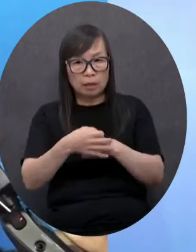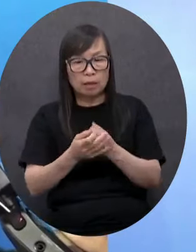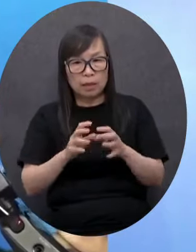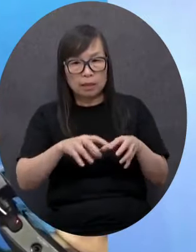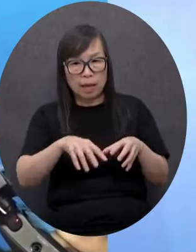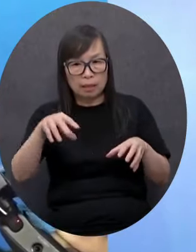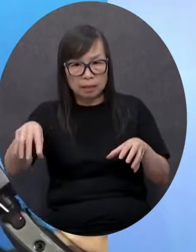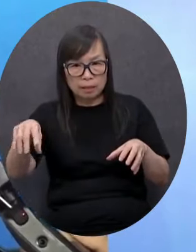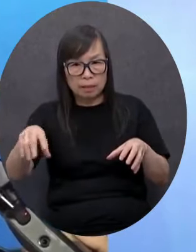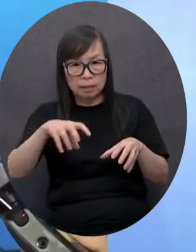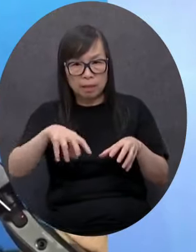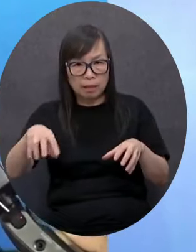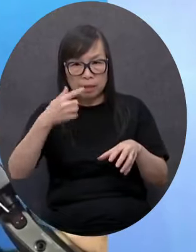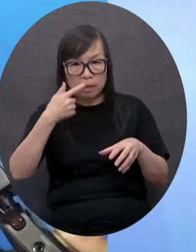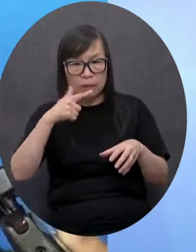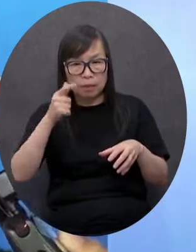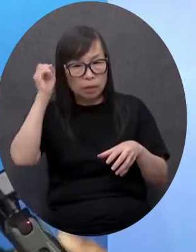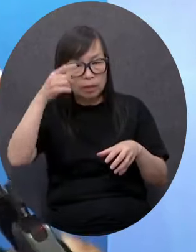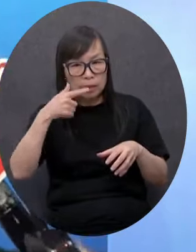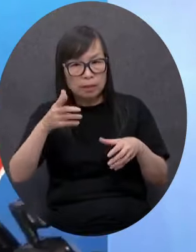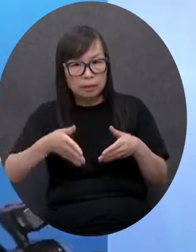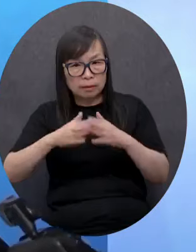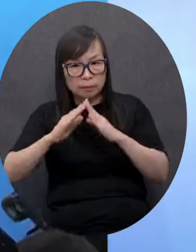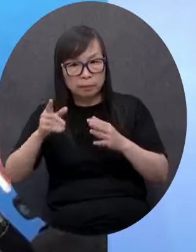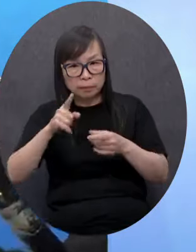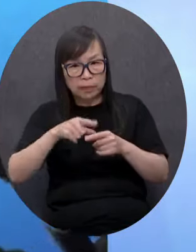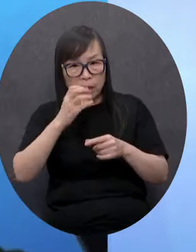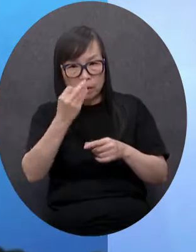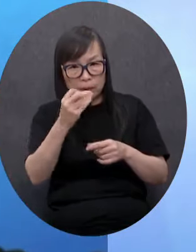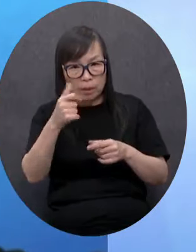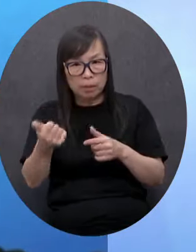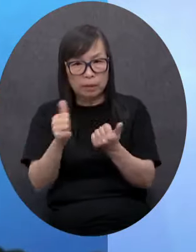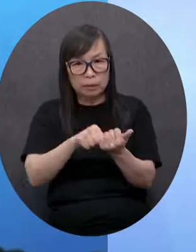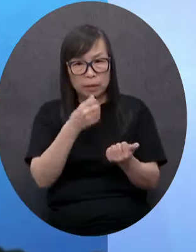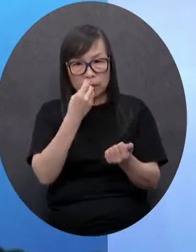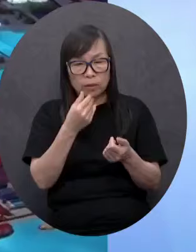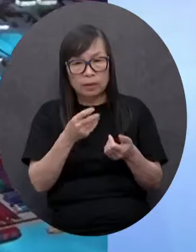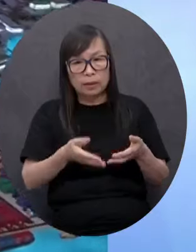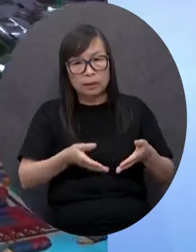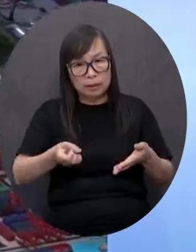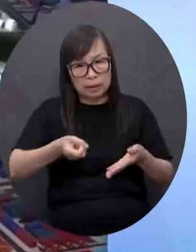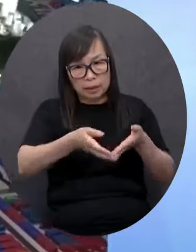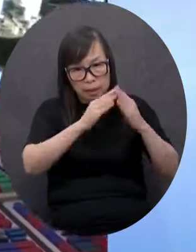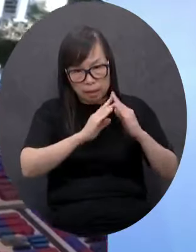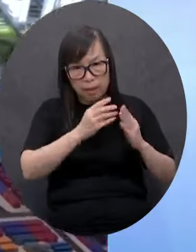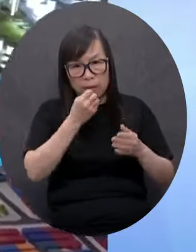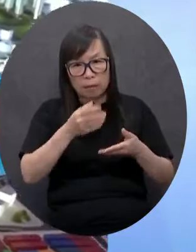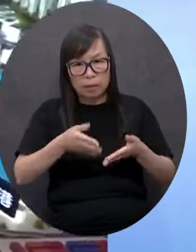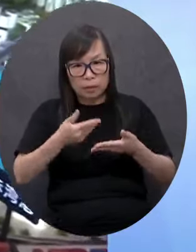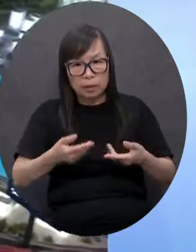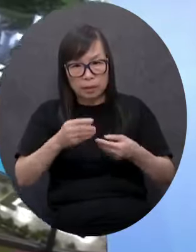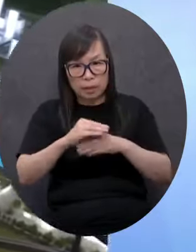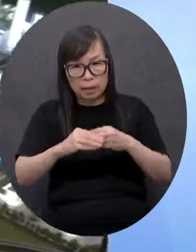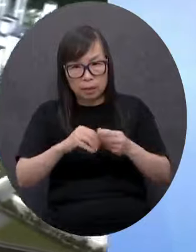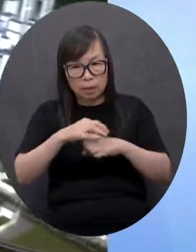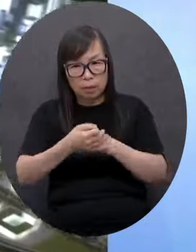省市级的创新企业主体当中，有三成是依托港资企业，目前正是构建国际化、